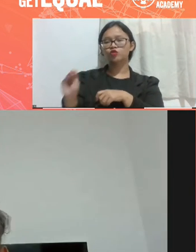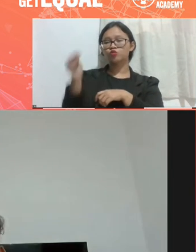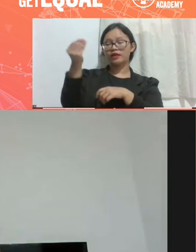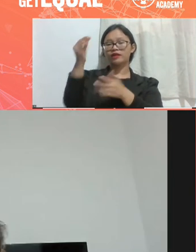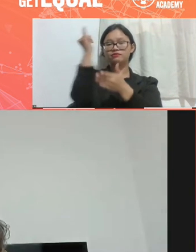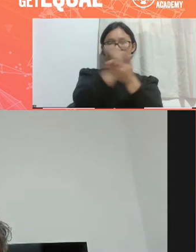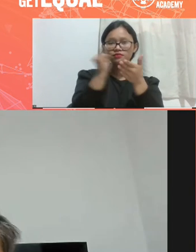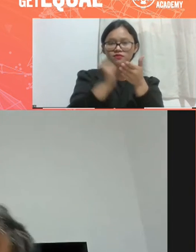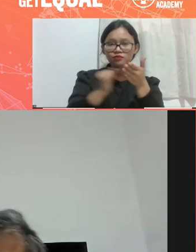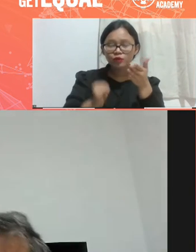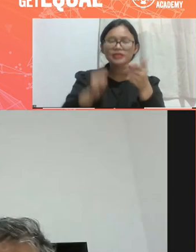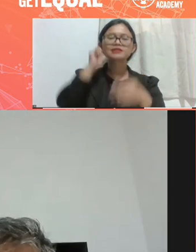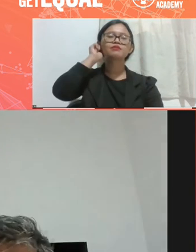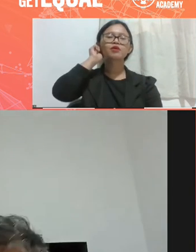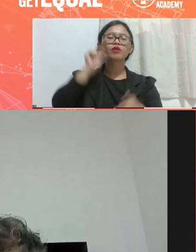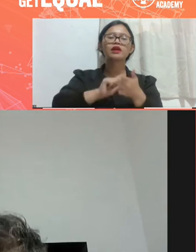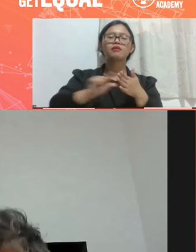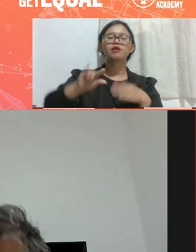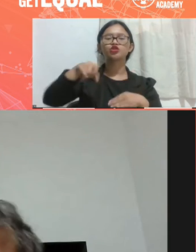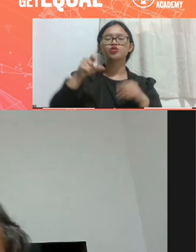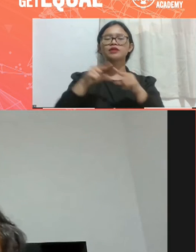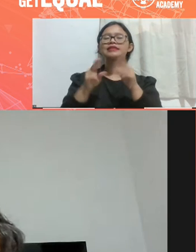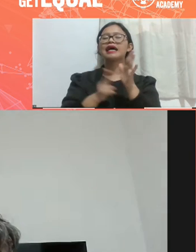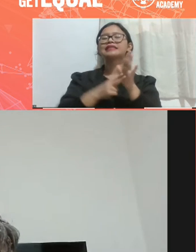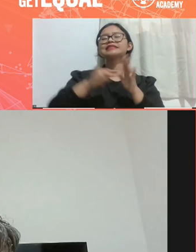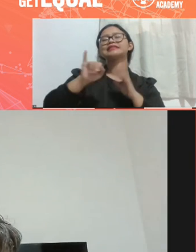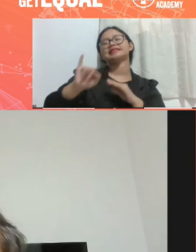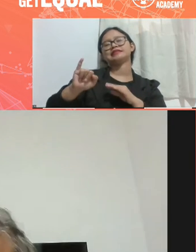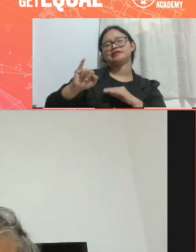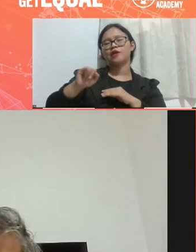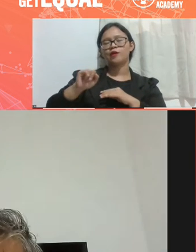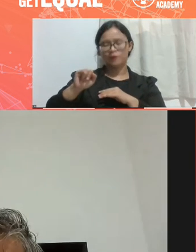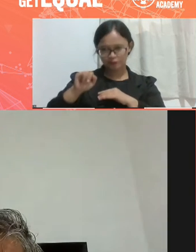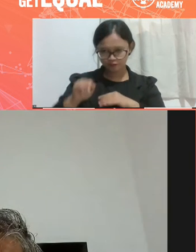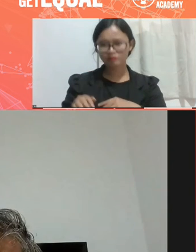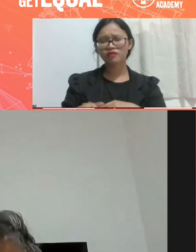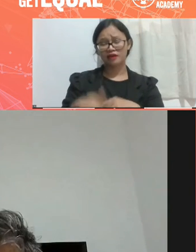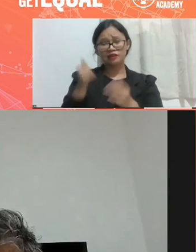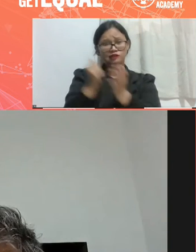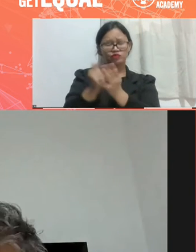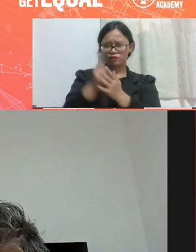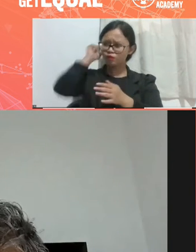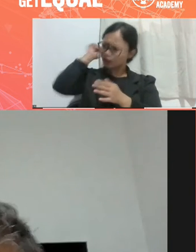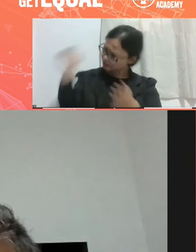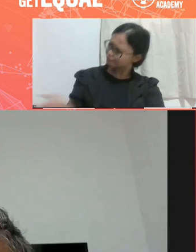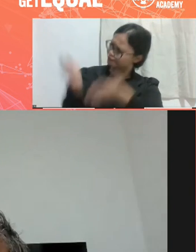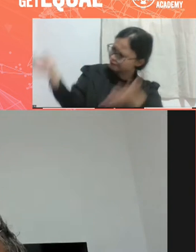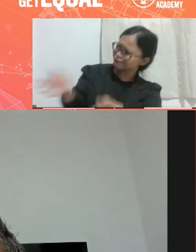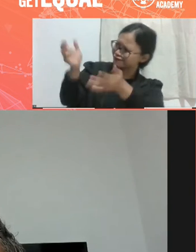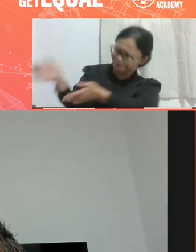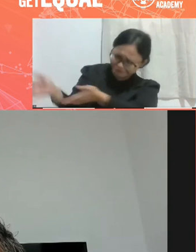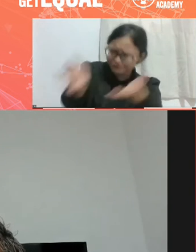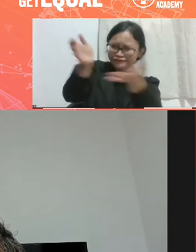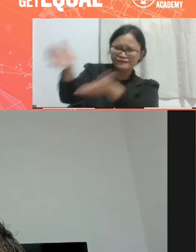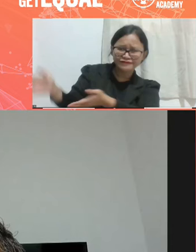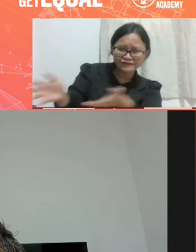pelukis, seorang perempuan namanya Mbak Juliani Putra. Memang kita dorong agar perempuan ini muncul. Karena